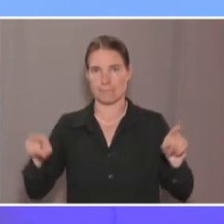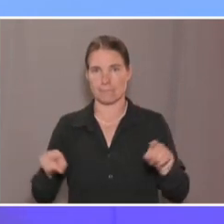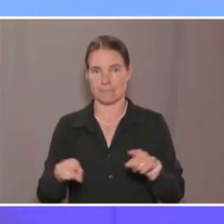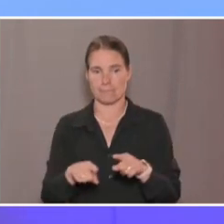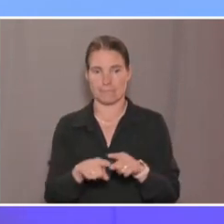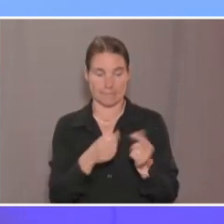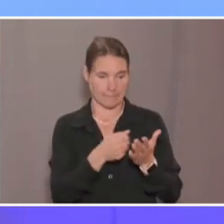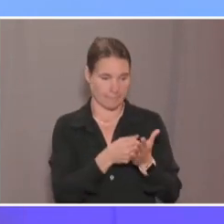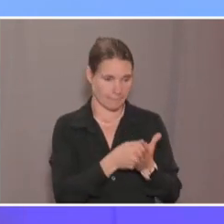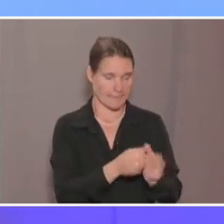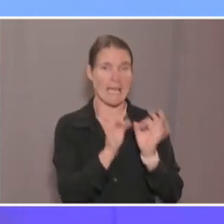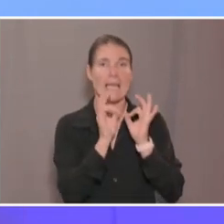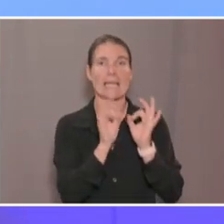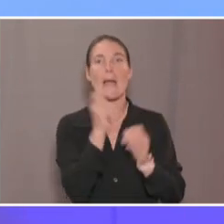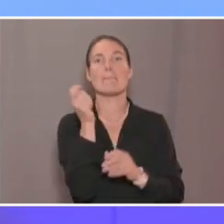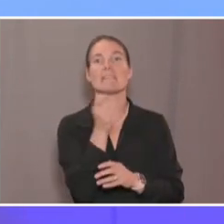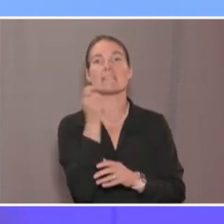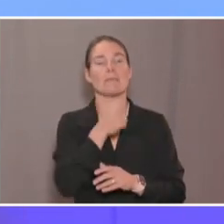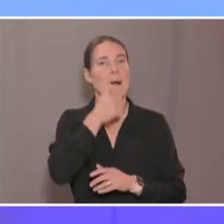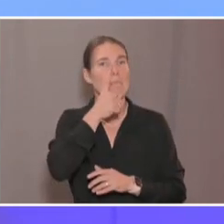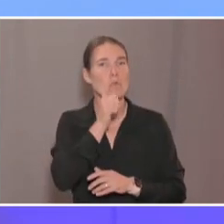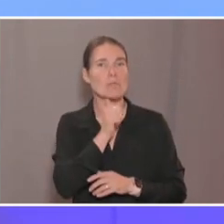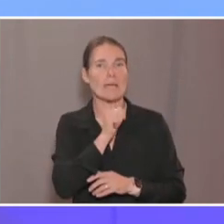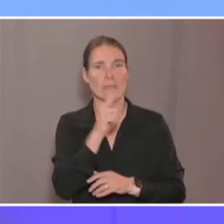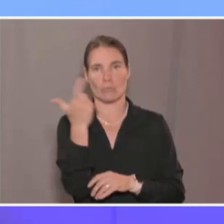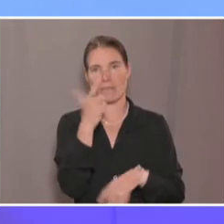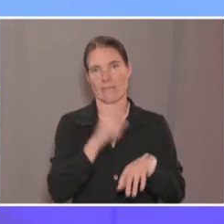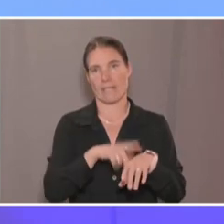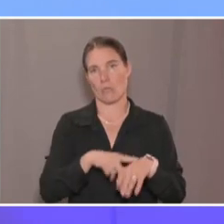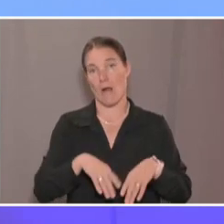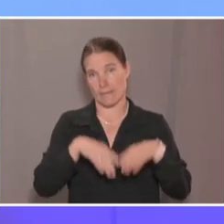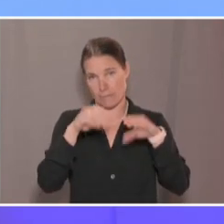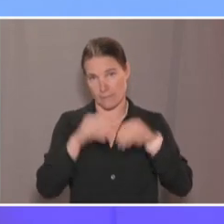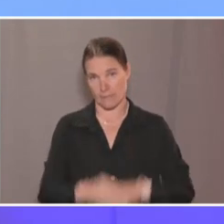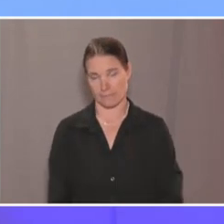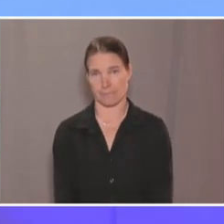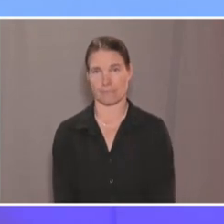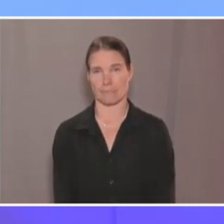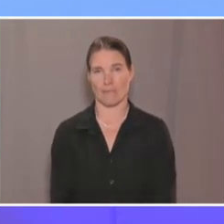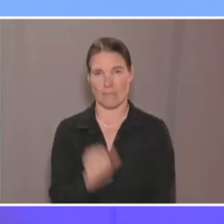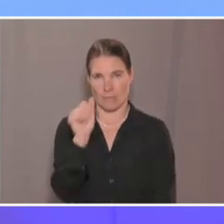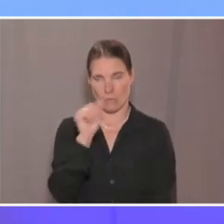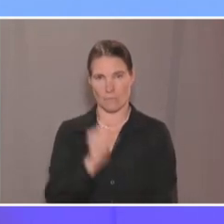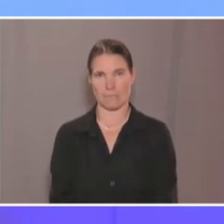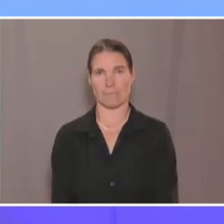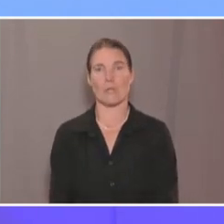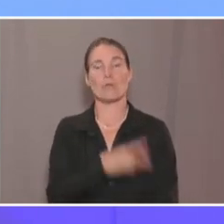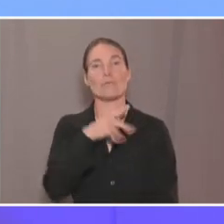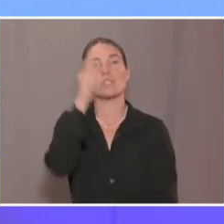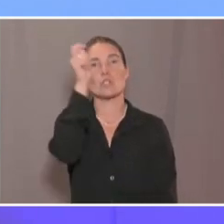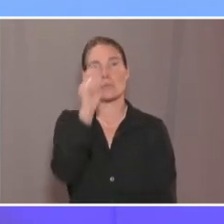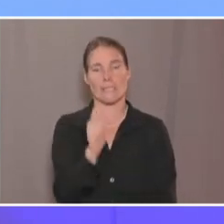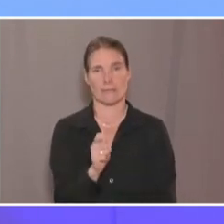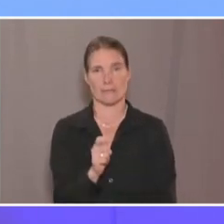der Lehrbetrieb an Montagen erst um 14 Uhr begann. Hintergrund war, dass viele